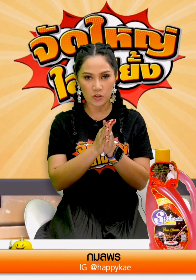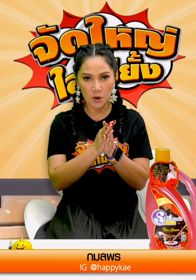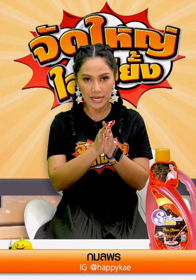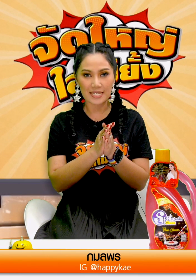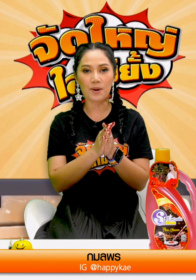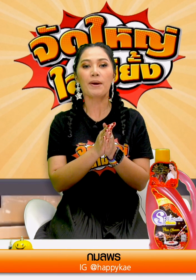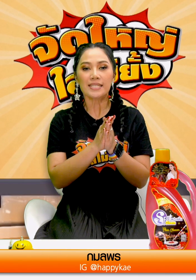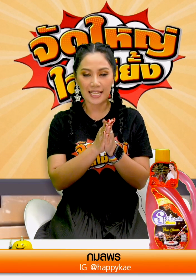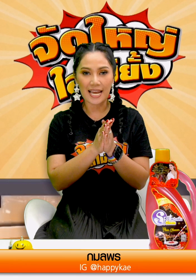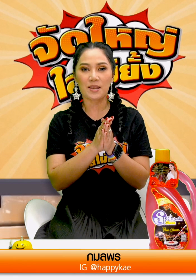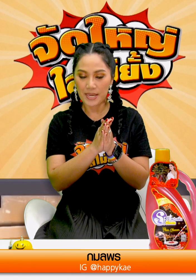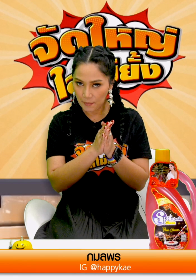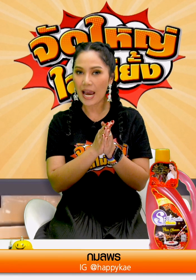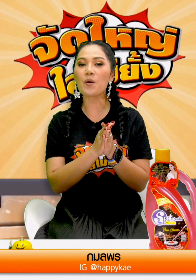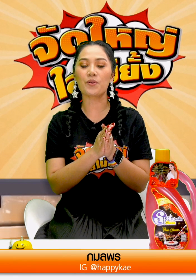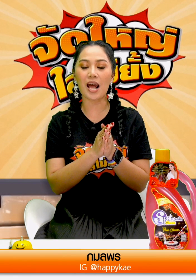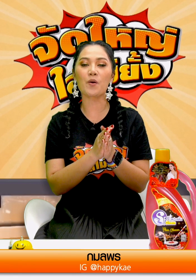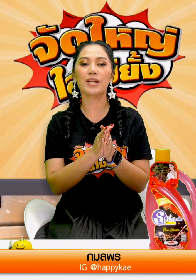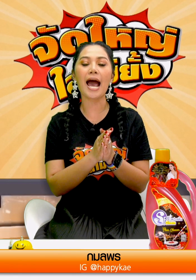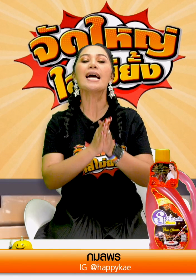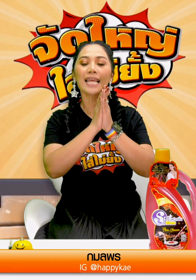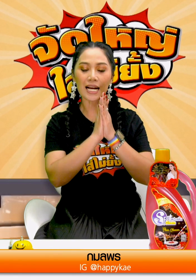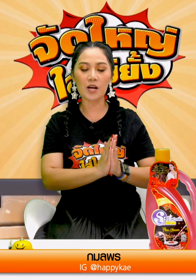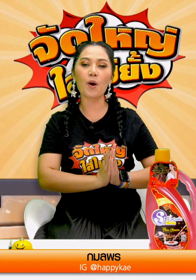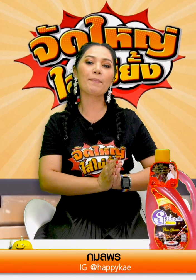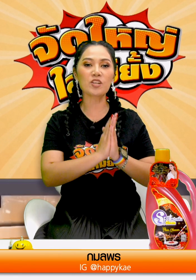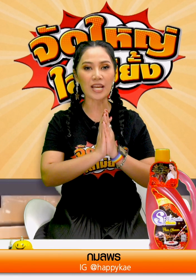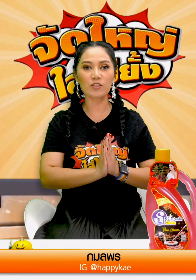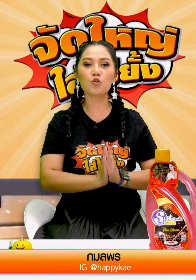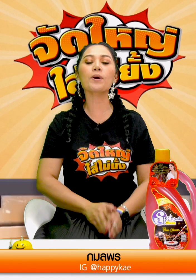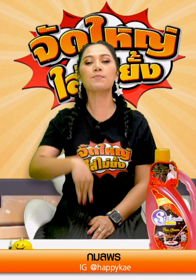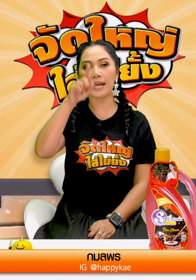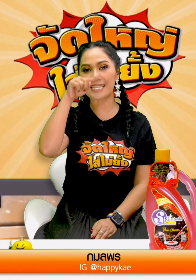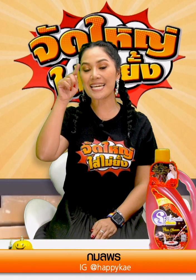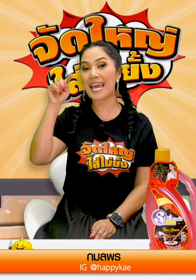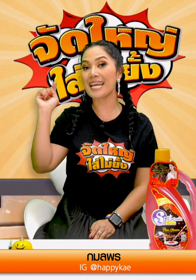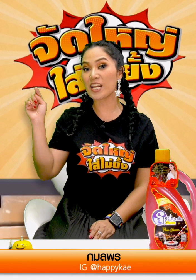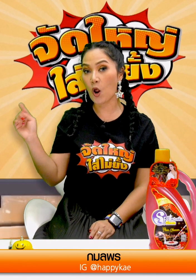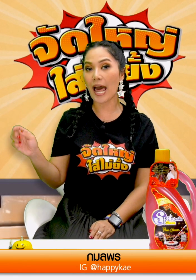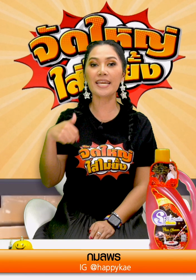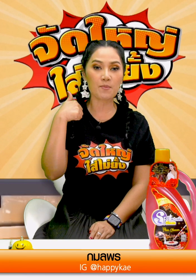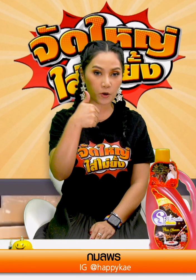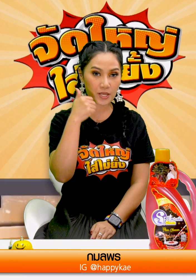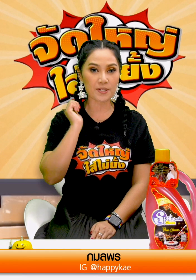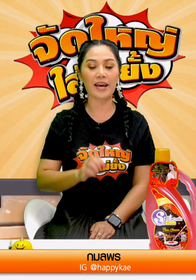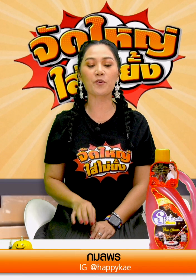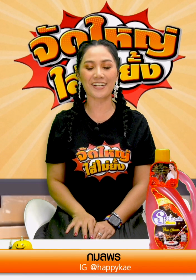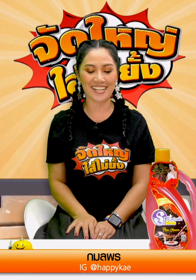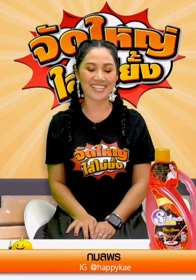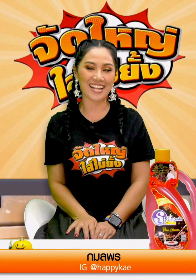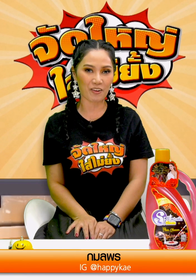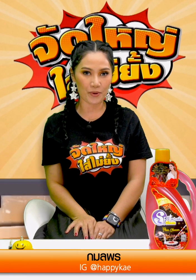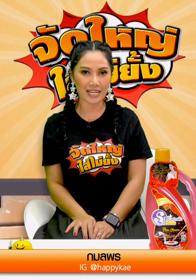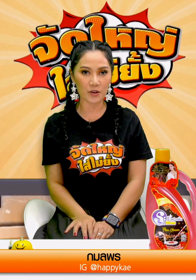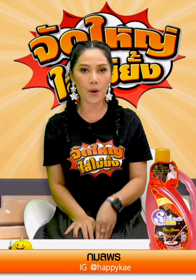ลกโซเชียลมีเดียสำหรับจัดใหญ่เสียงเมี่ยงๆของเรานะถ้าเกิดว่าเป็นช่องทาง YouTube ก็จะเป็น TNN Online อย่าลืมไปกด Subscribe กดกระดิ่